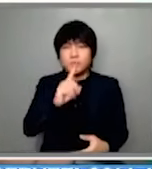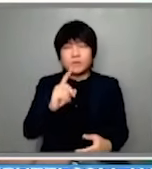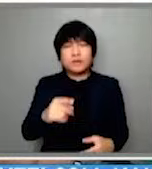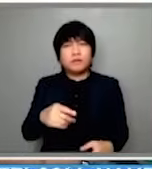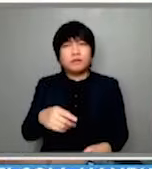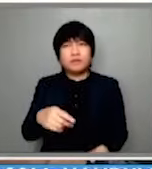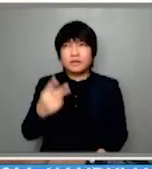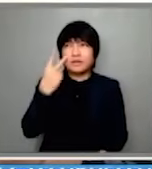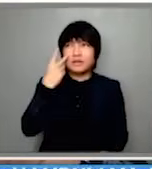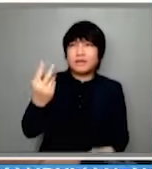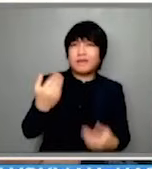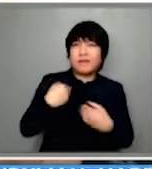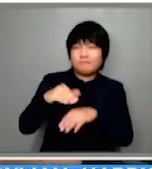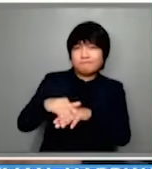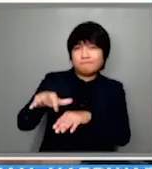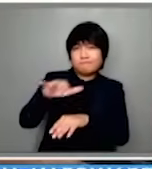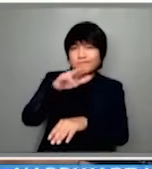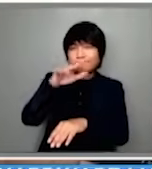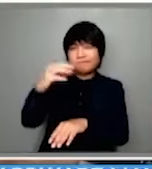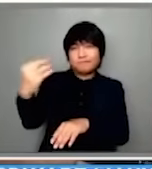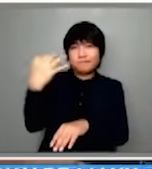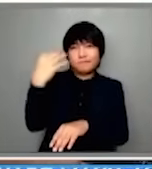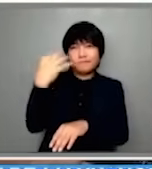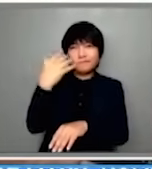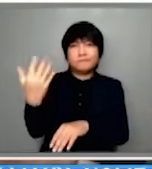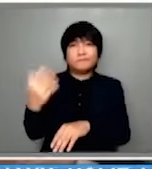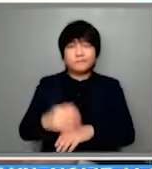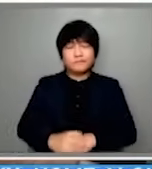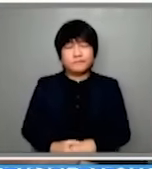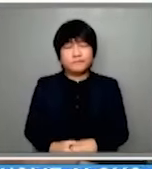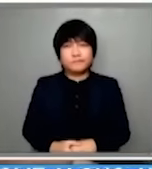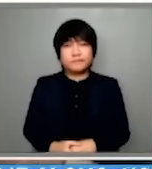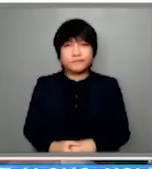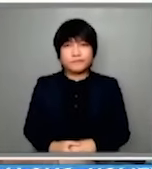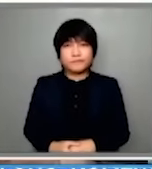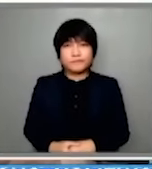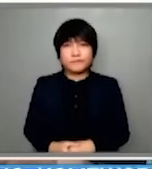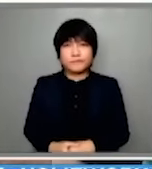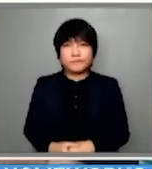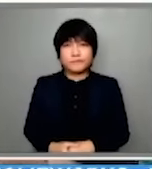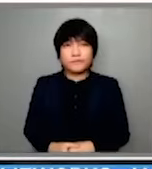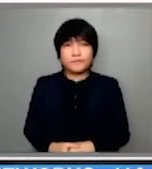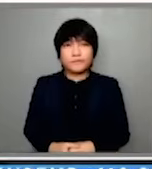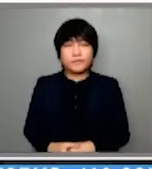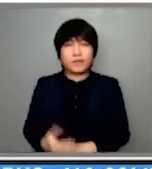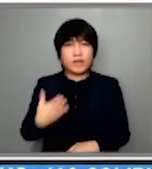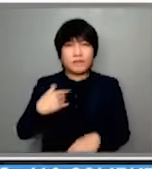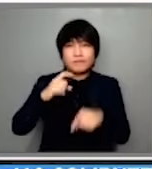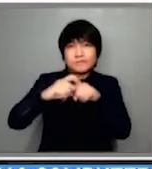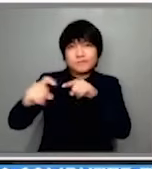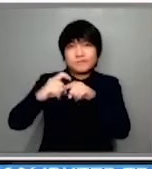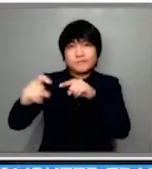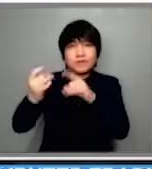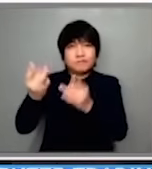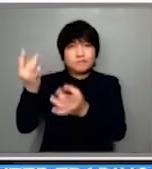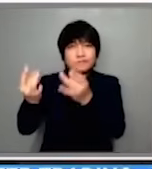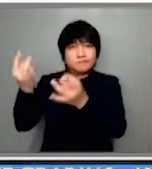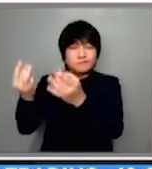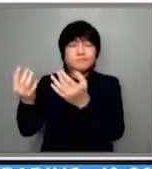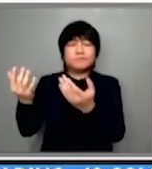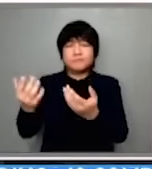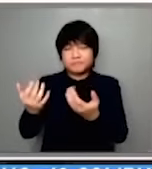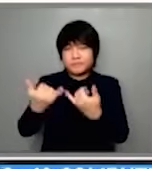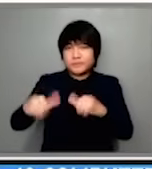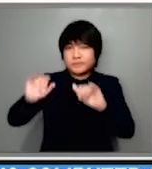likod ang simula ng apoy. Tapos nagpuputukan mga wire dito sa labas. Patuloy ang investigasyon sa sanhi ng